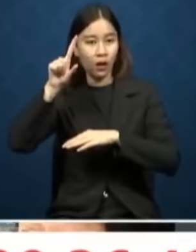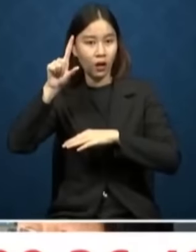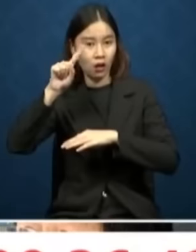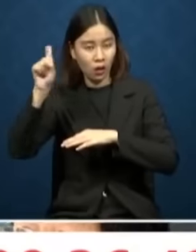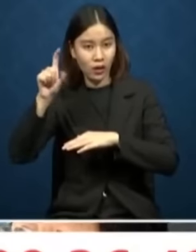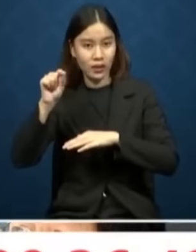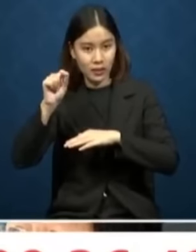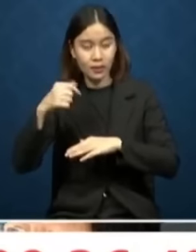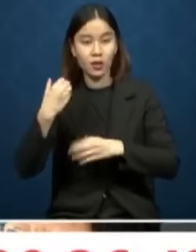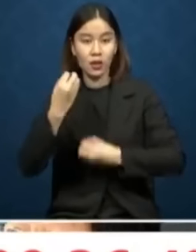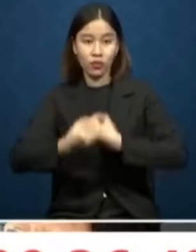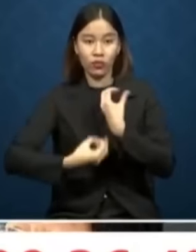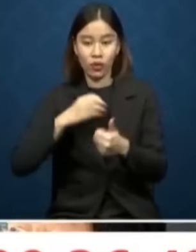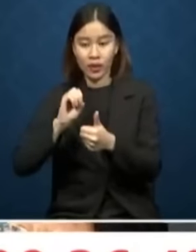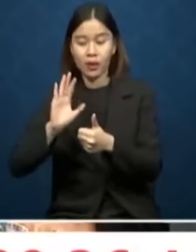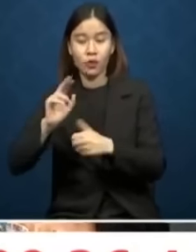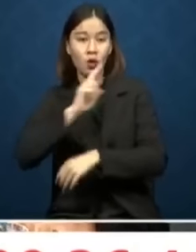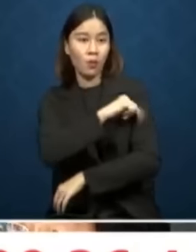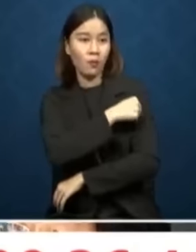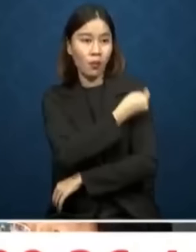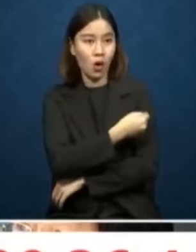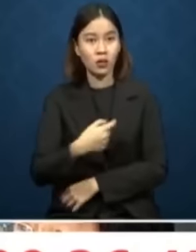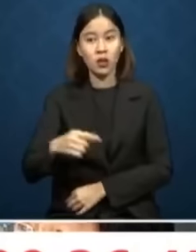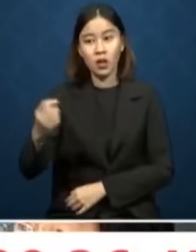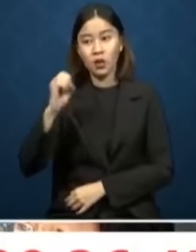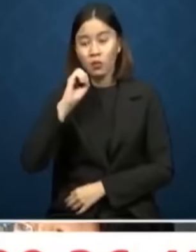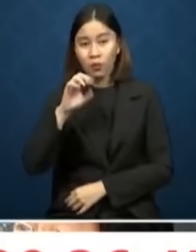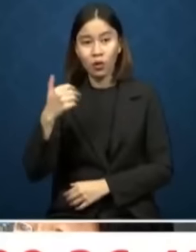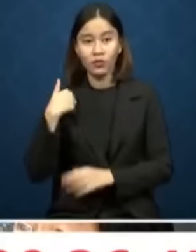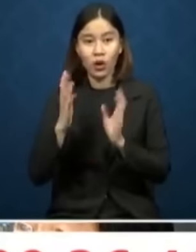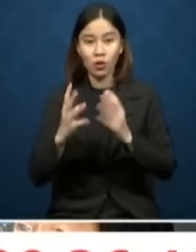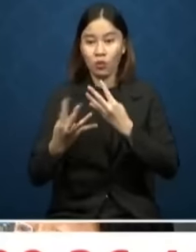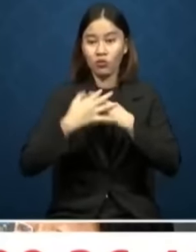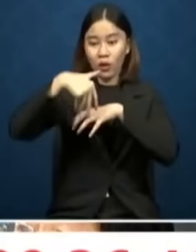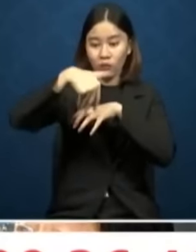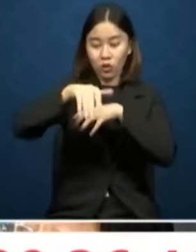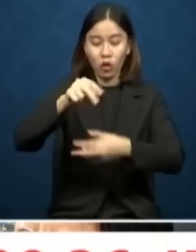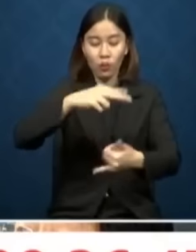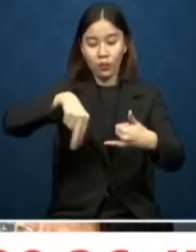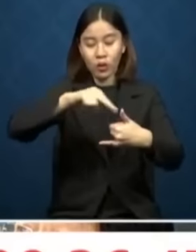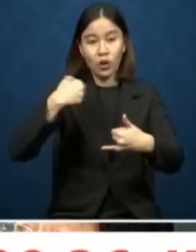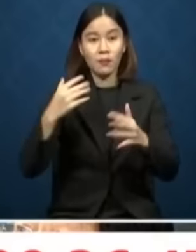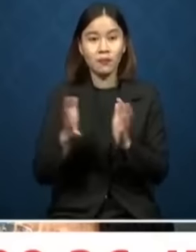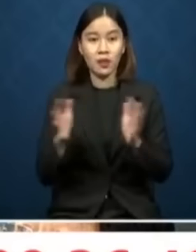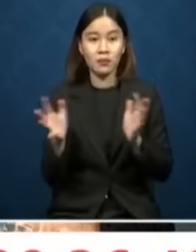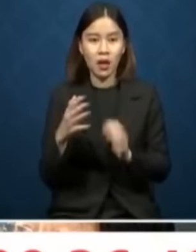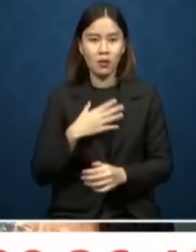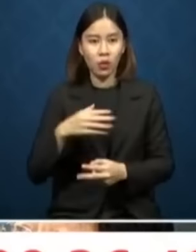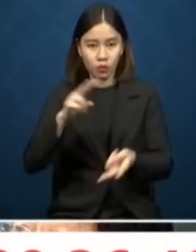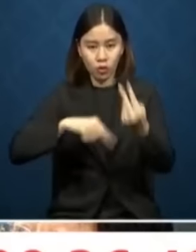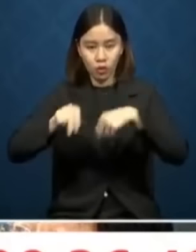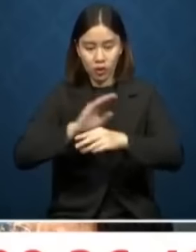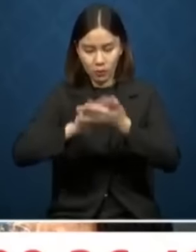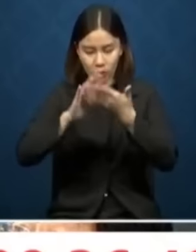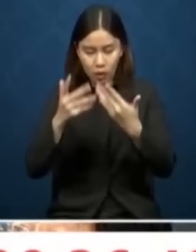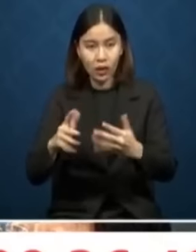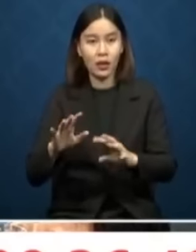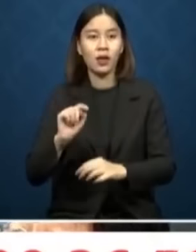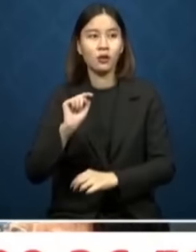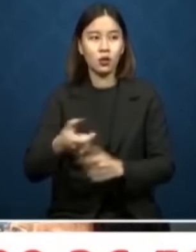เห็นแพทย์ซึ่งท่านอ้างว่ามีคนไปรักษาตัวนอกเรือนจำเยอะมากผมตรวจแล้วนะครับและ